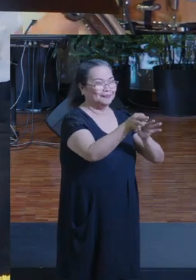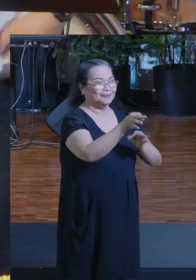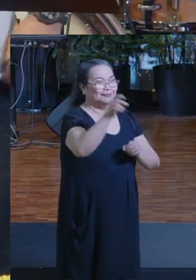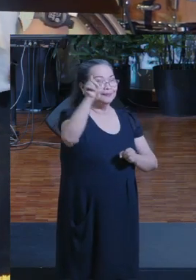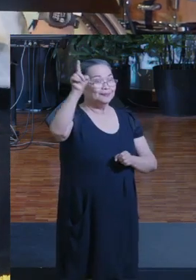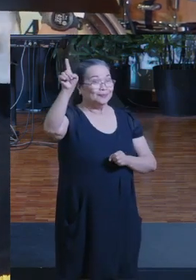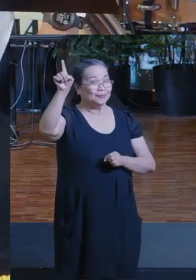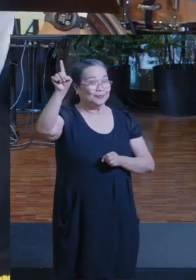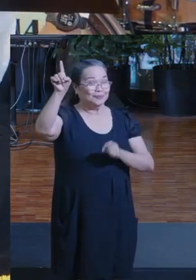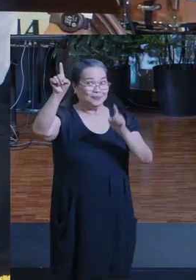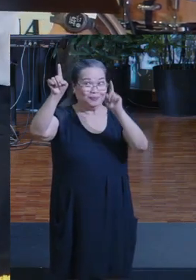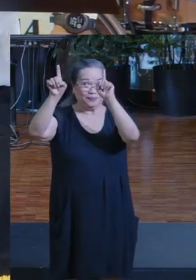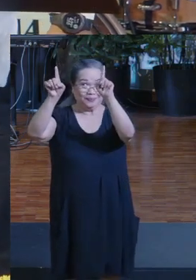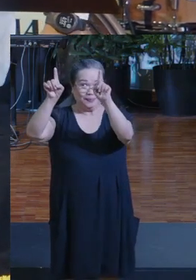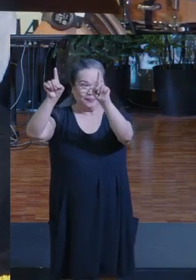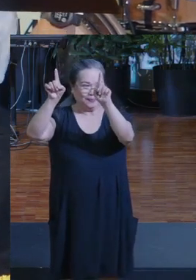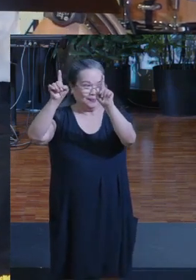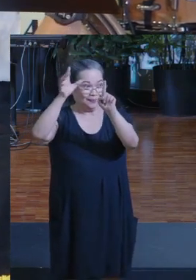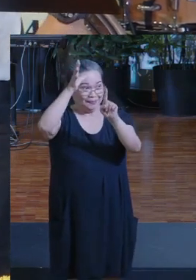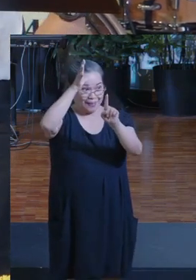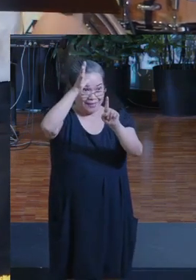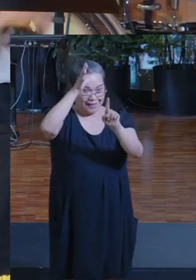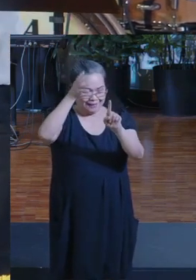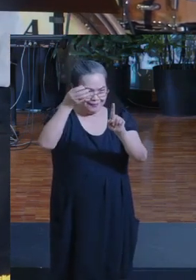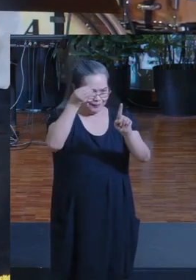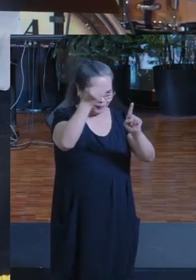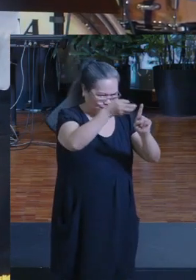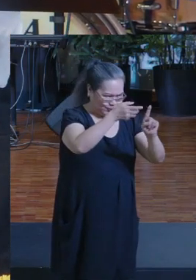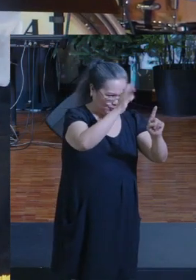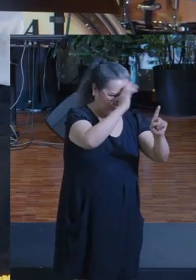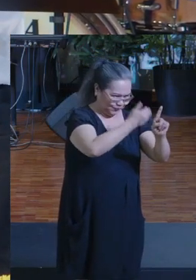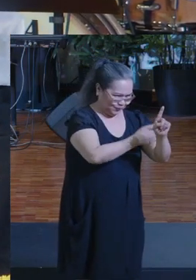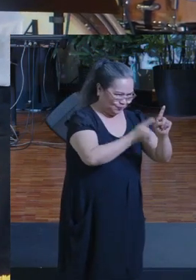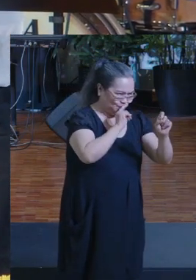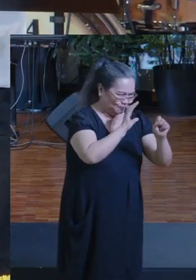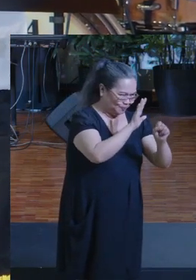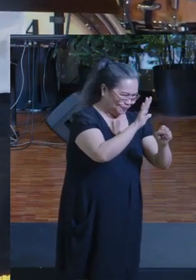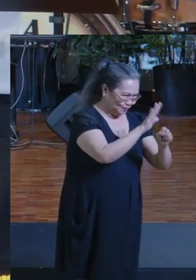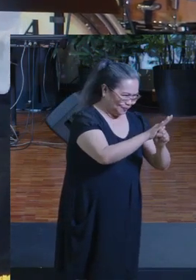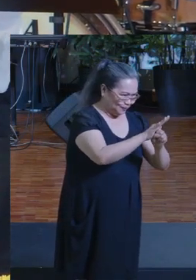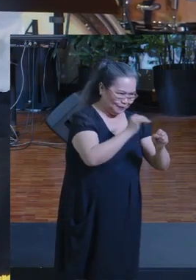nangako ang isang magbibigay ng mana, yung kanyang pangakong mana ay hindi